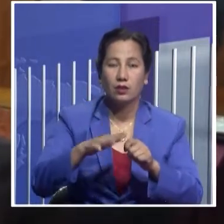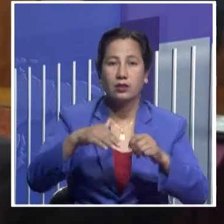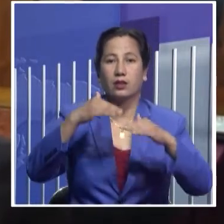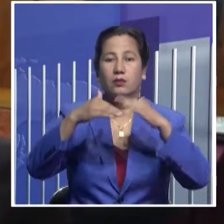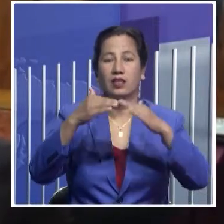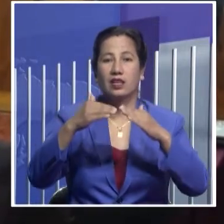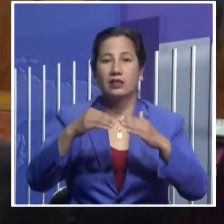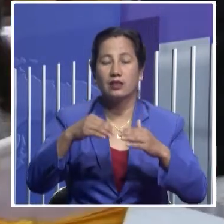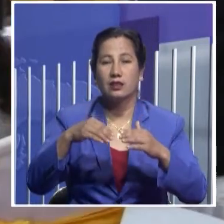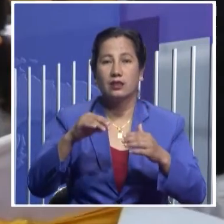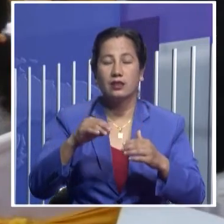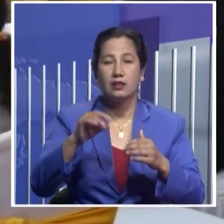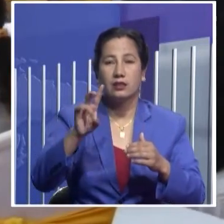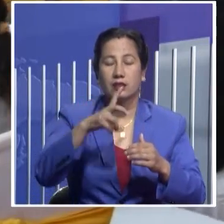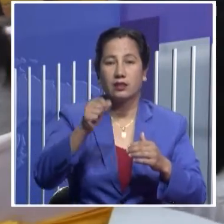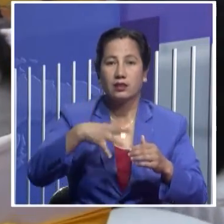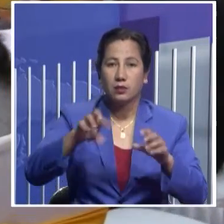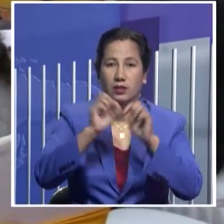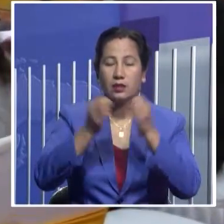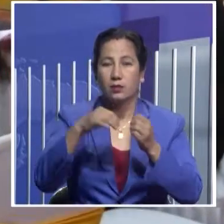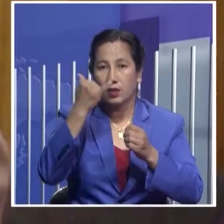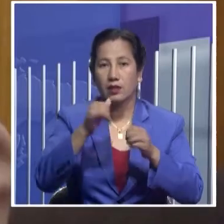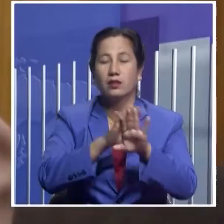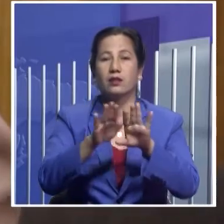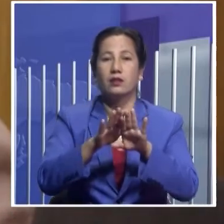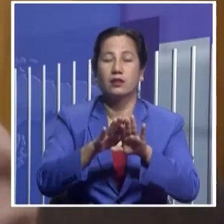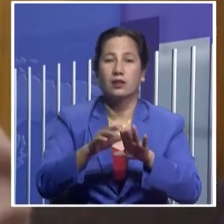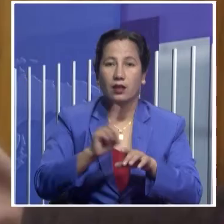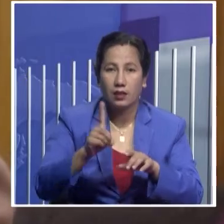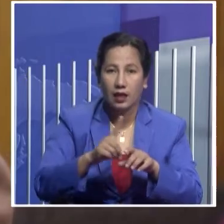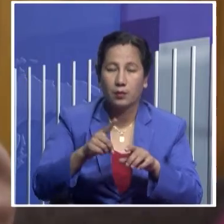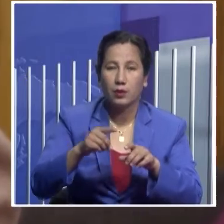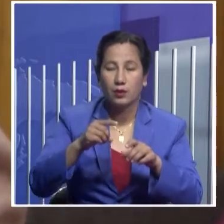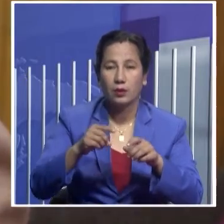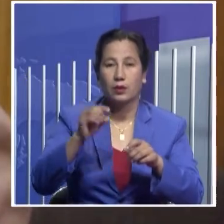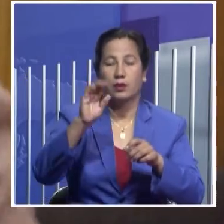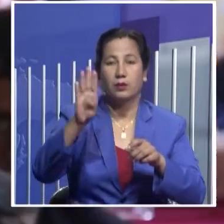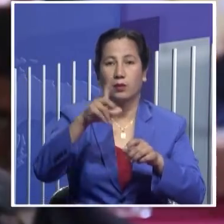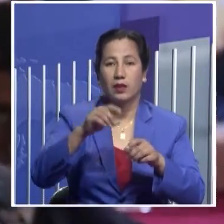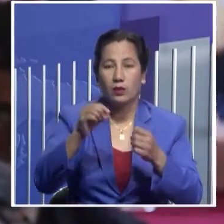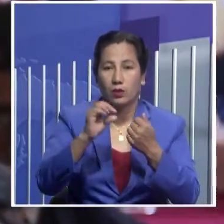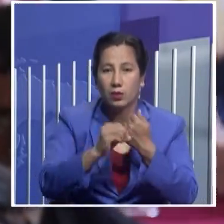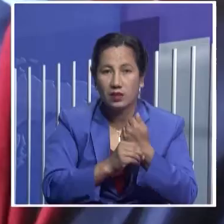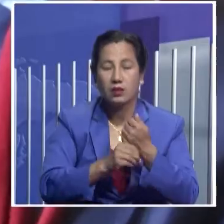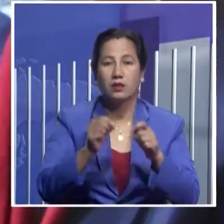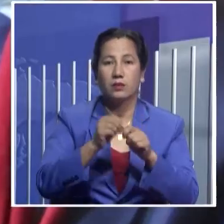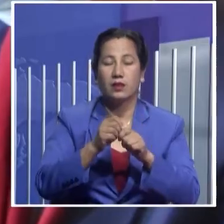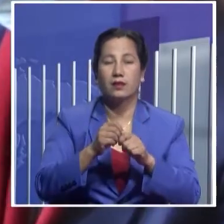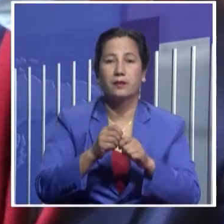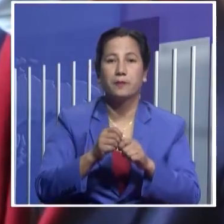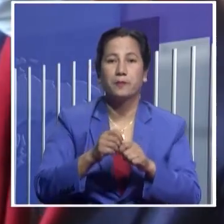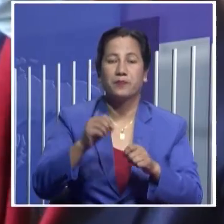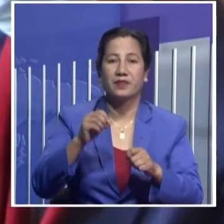र शासनका सबै क्षेत्रमा लैङ्गिक समानता कायम गर्न सकारात्मक विभेदको पद्धति निर्माण गरी कार्यान्वयन गरिनेछ। केशव